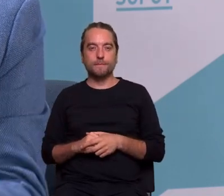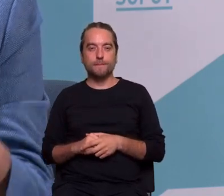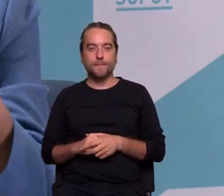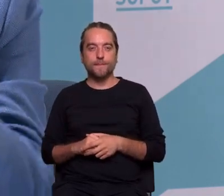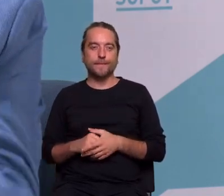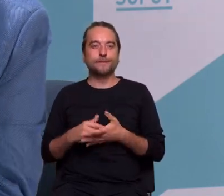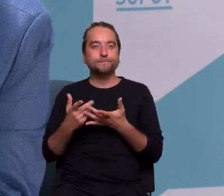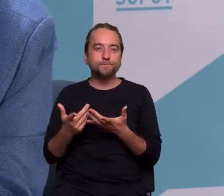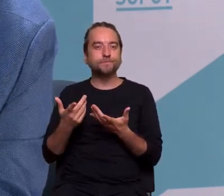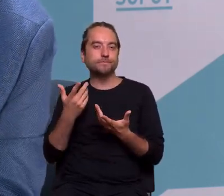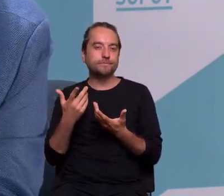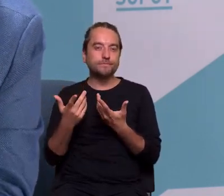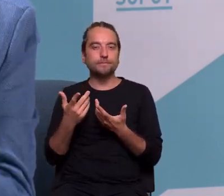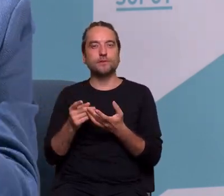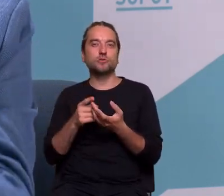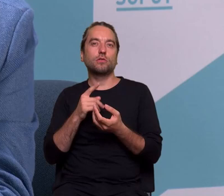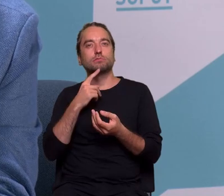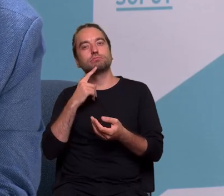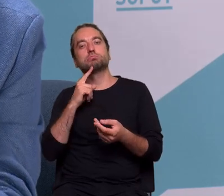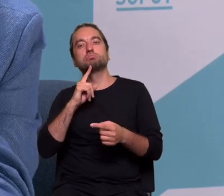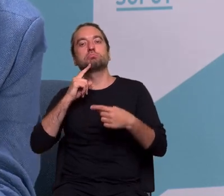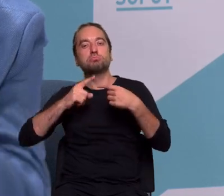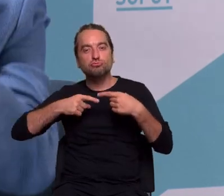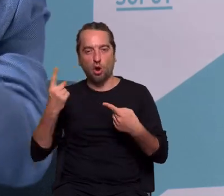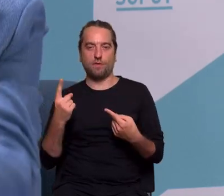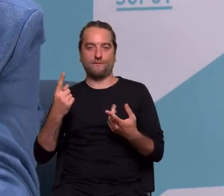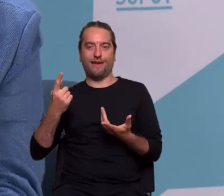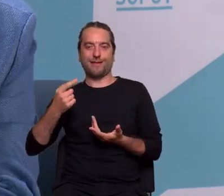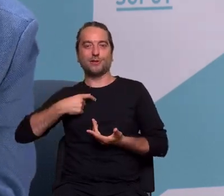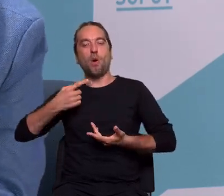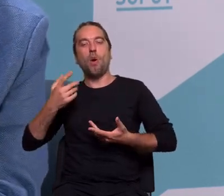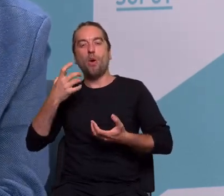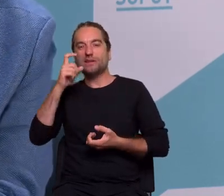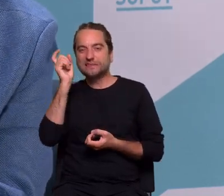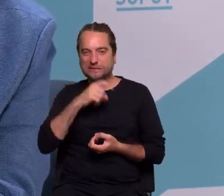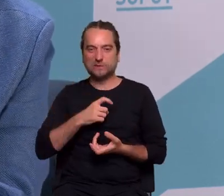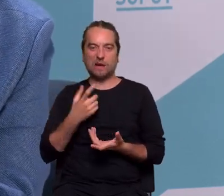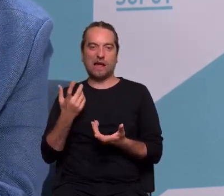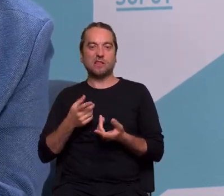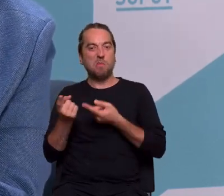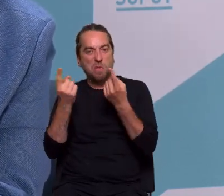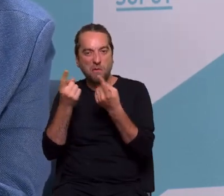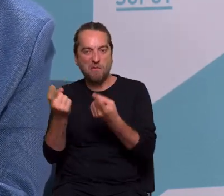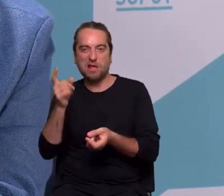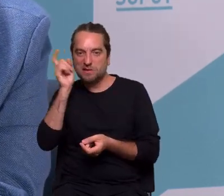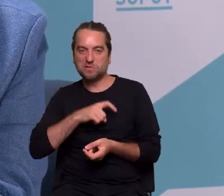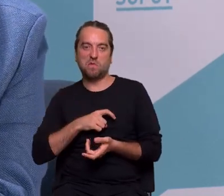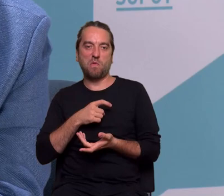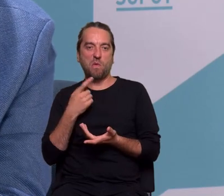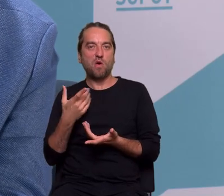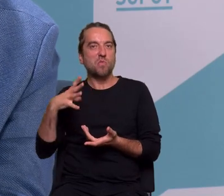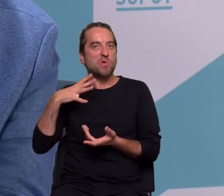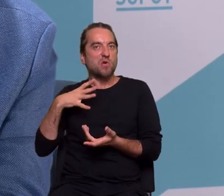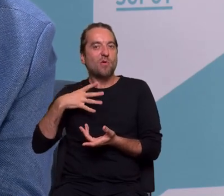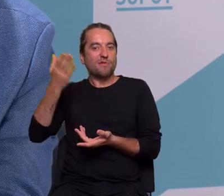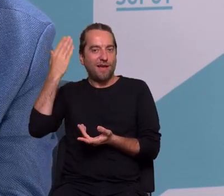w tym swojej retoryce jakby przekonywania do zła, nie? Czy jakby agitacji do zła. I wydaje mi się, że